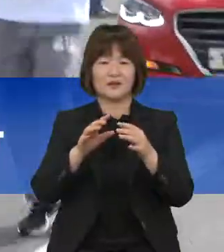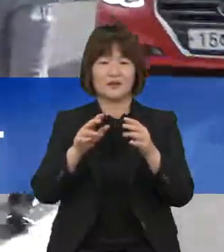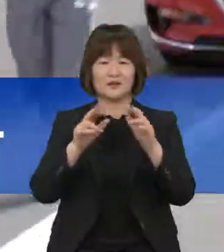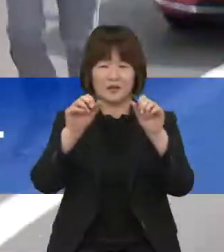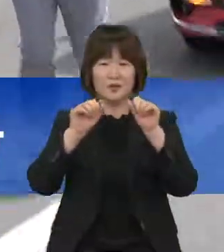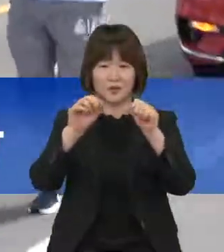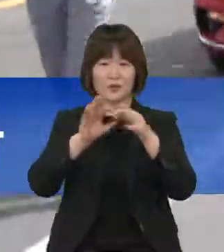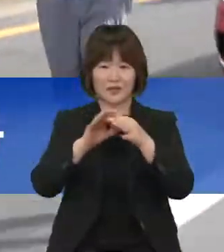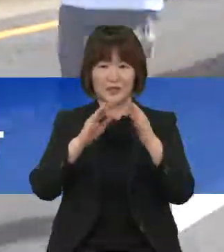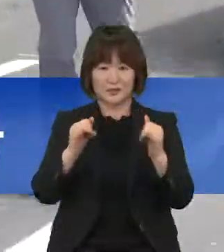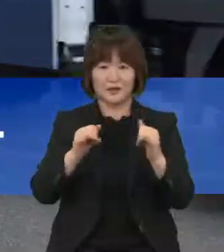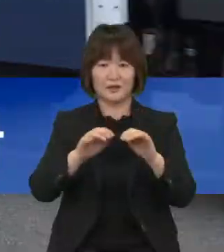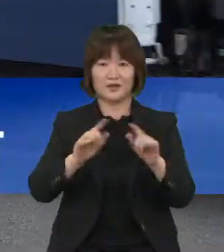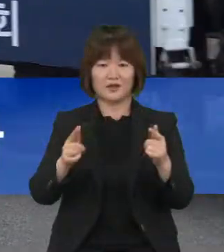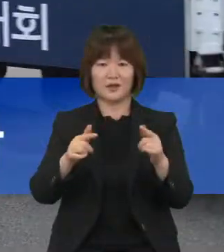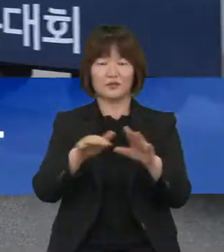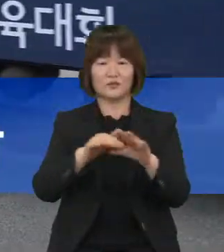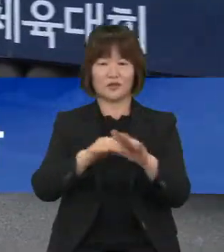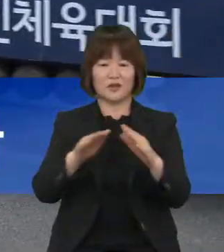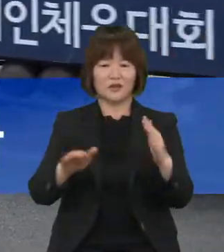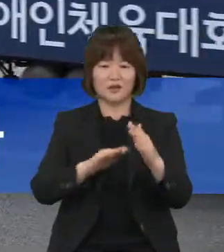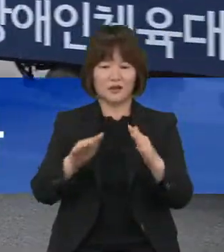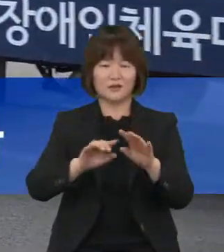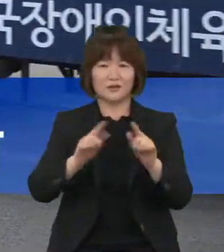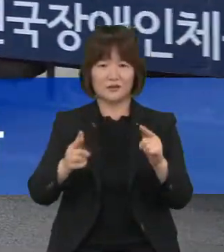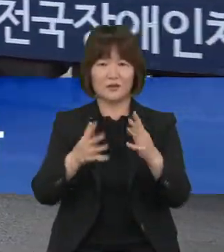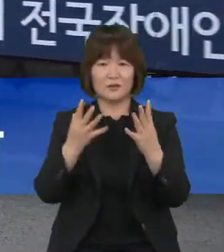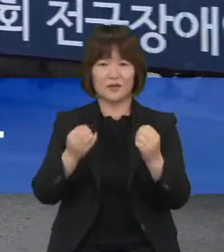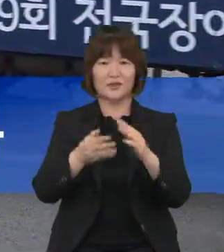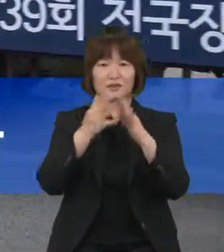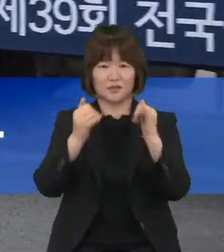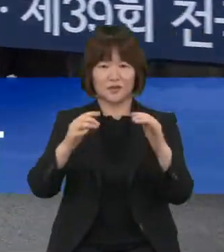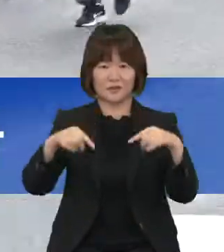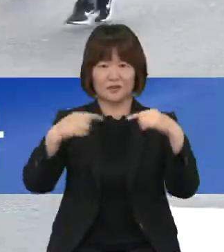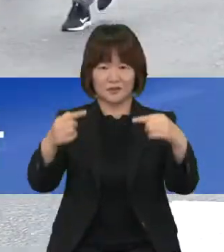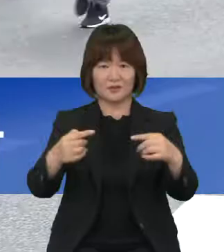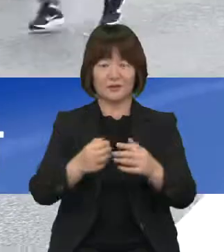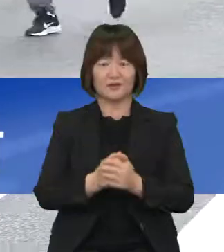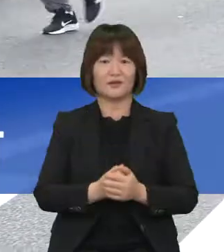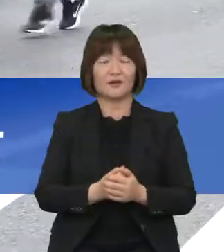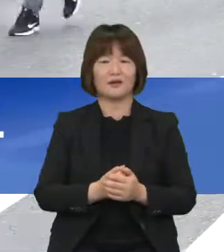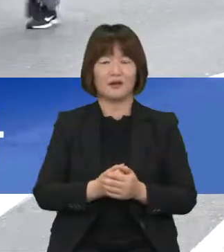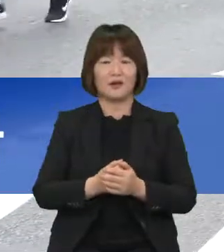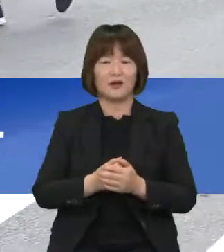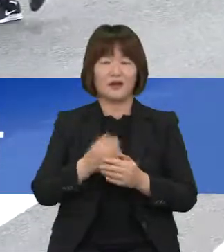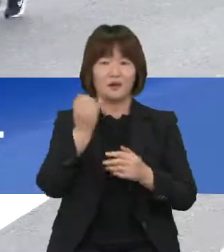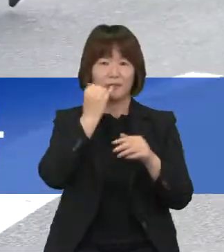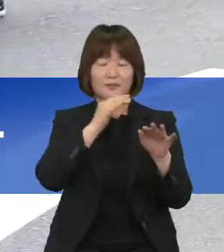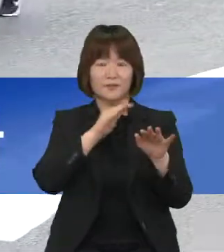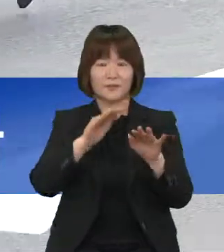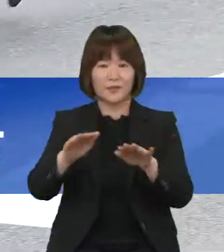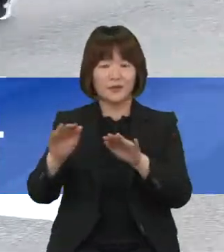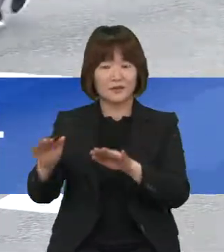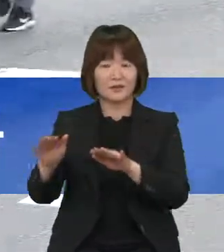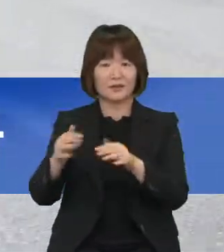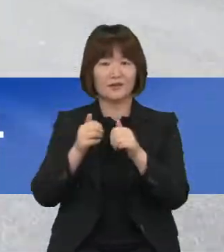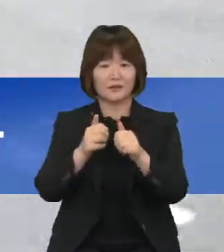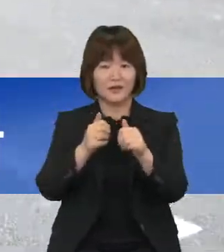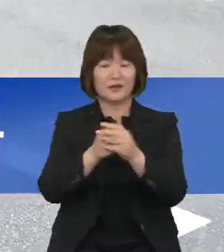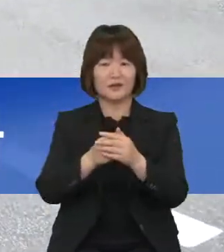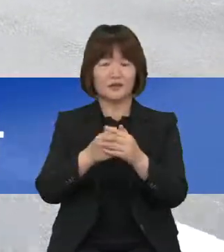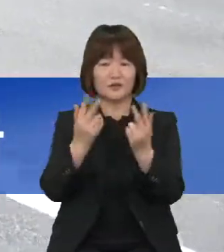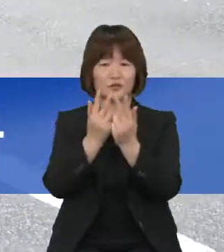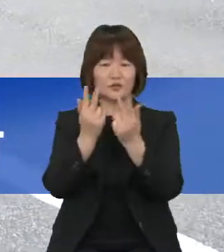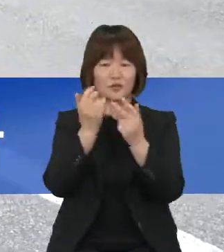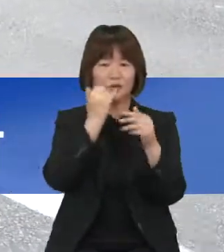장애인 다문화가정 외국인 근로자 등 많은 시민들이 참여했습니다 성화는 해안 로를 따라 영일대